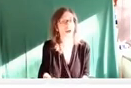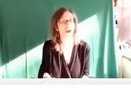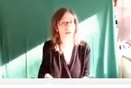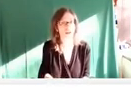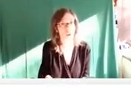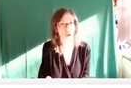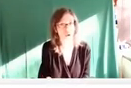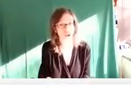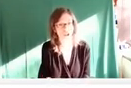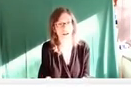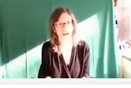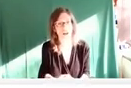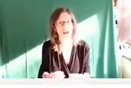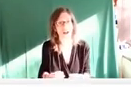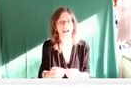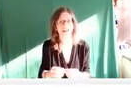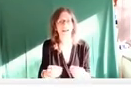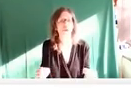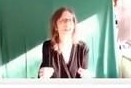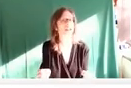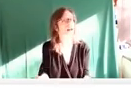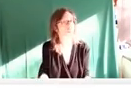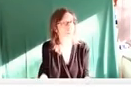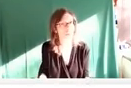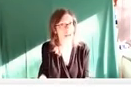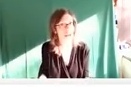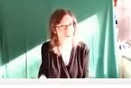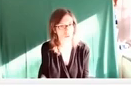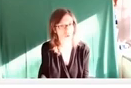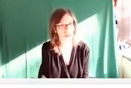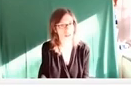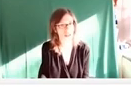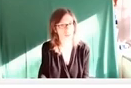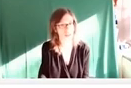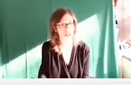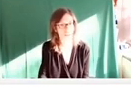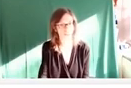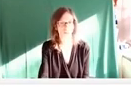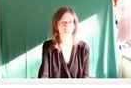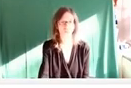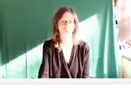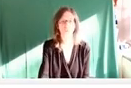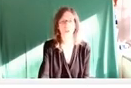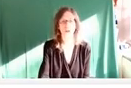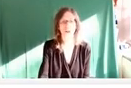font différents types de recherches, à savoir, c'est quoi le critère minimal qu'on devrait appliquer?